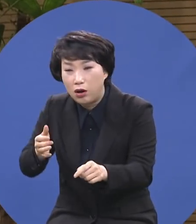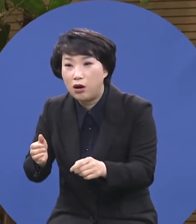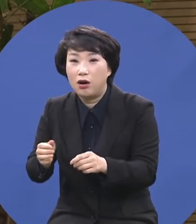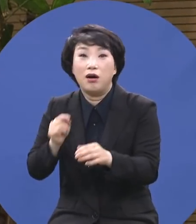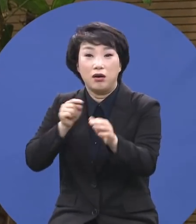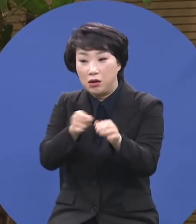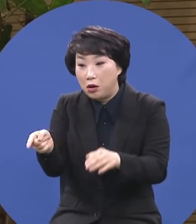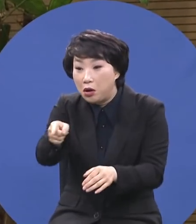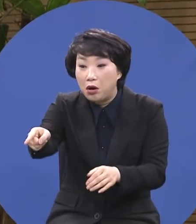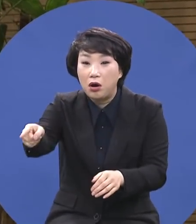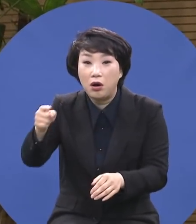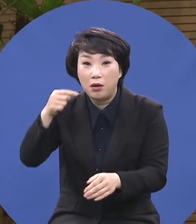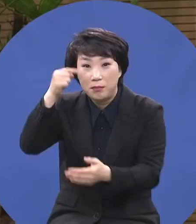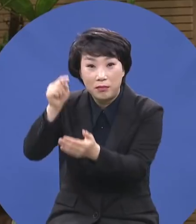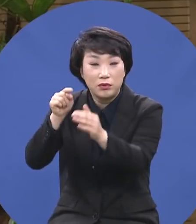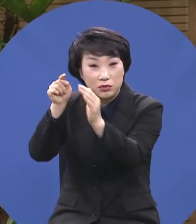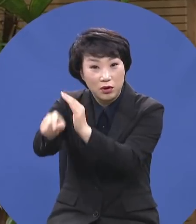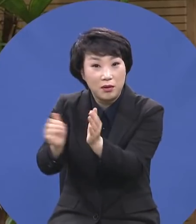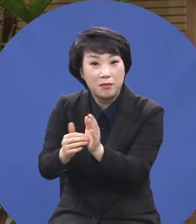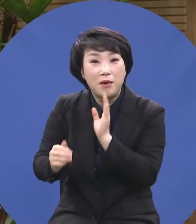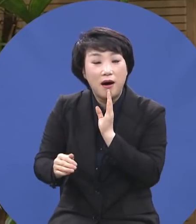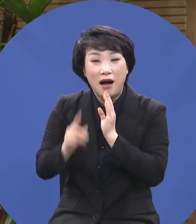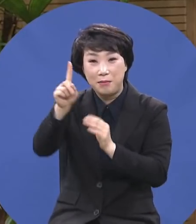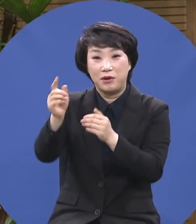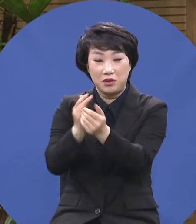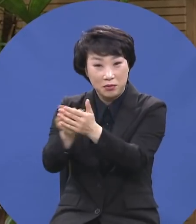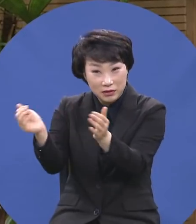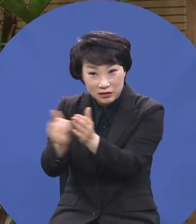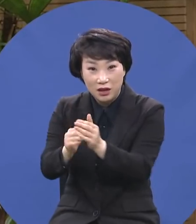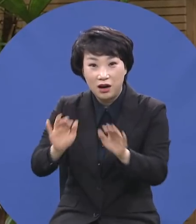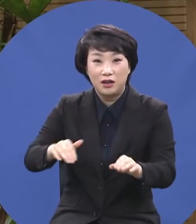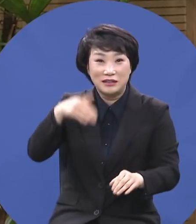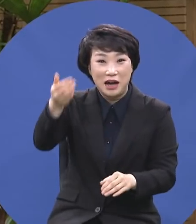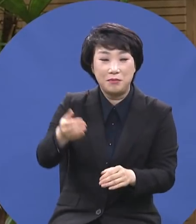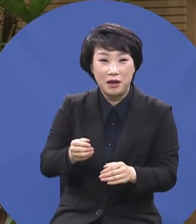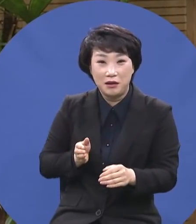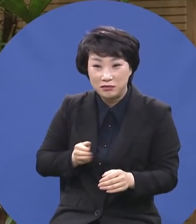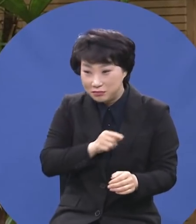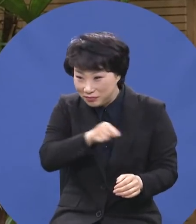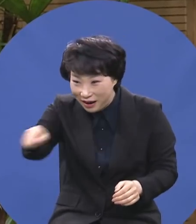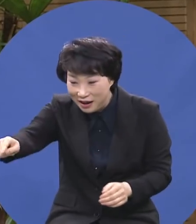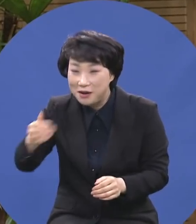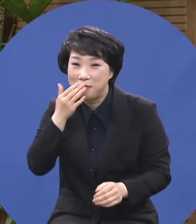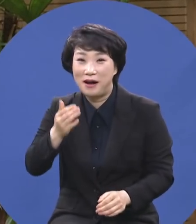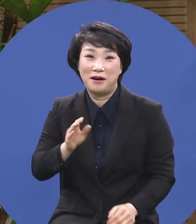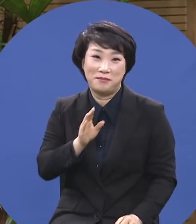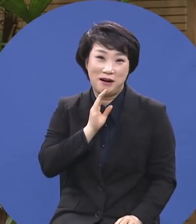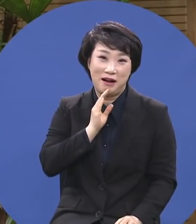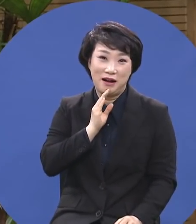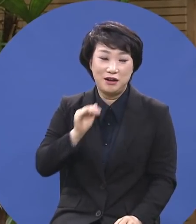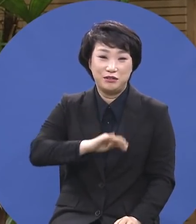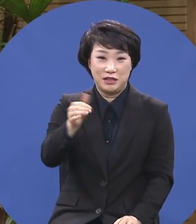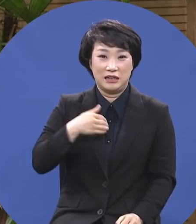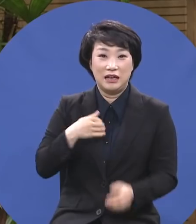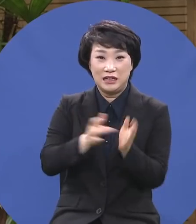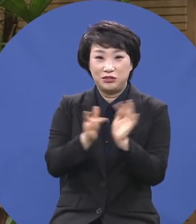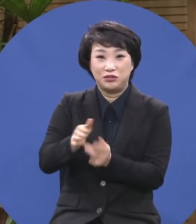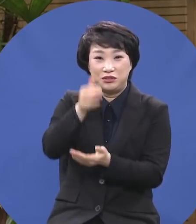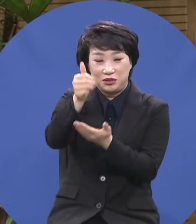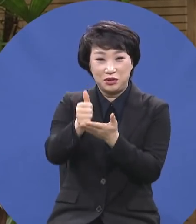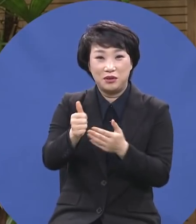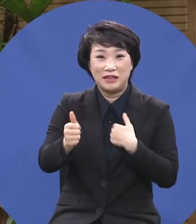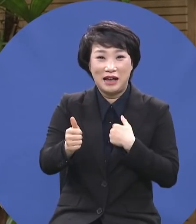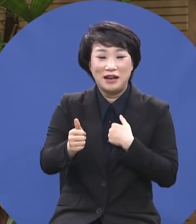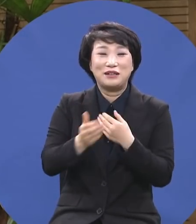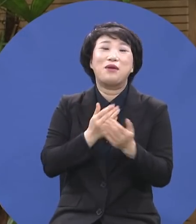경험하면 다음에는 주소가 필요 없어서 그냥 가는 겁니다. 우리 예수 그리스도는 경험으로 알려고 믿게 해서 주소가